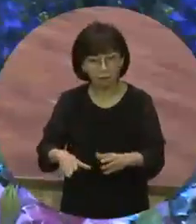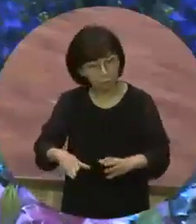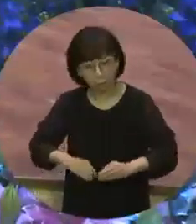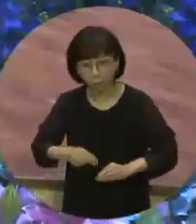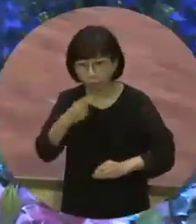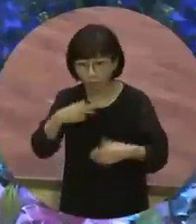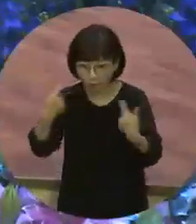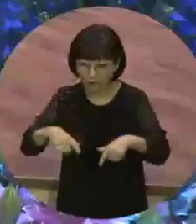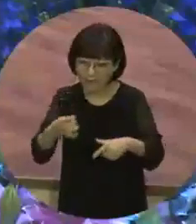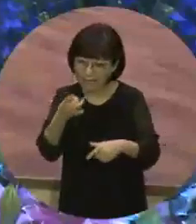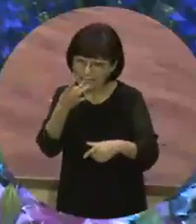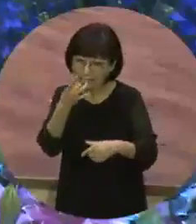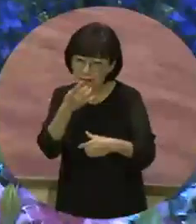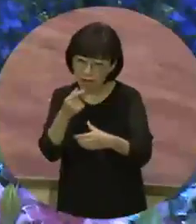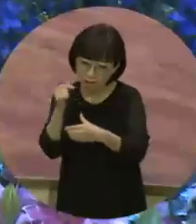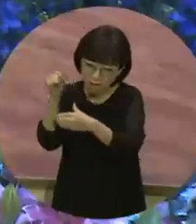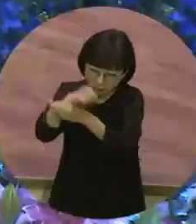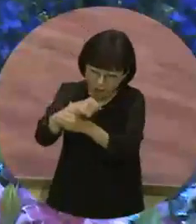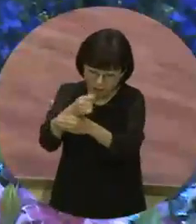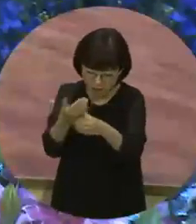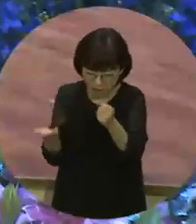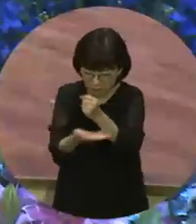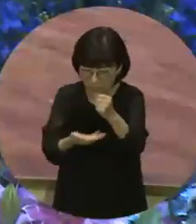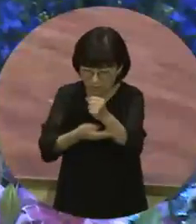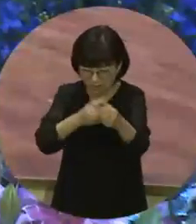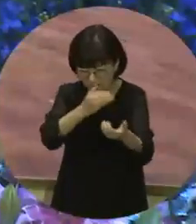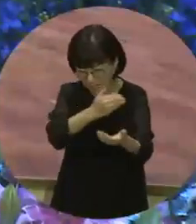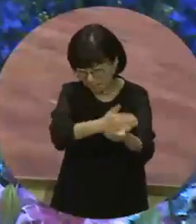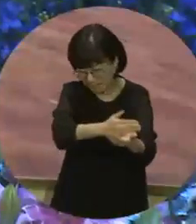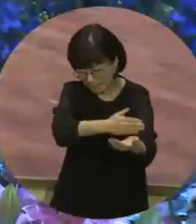풍년이에요. 흉년이 없어.